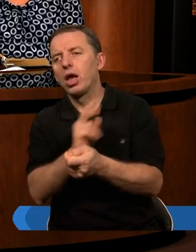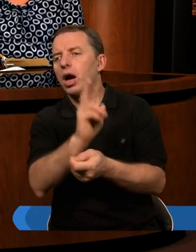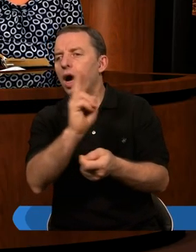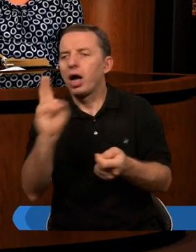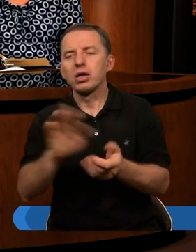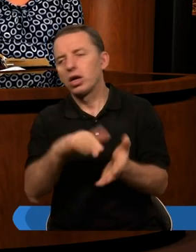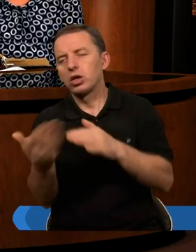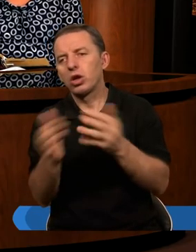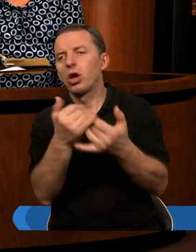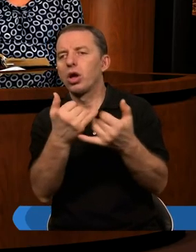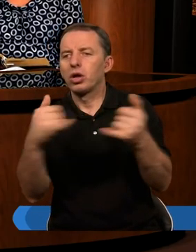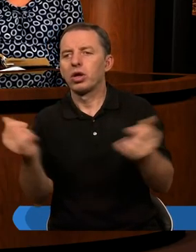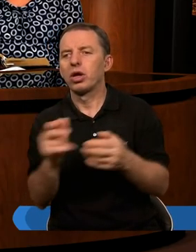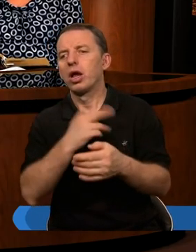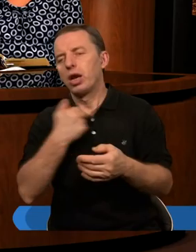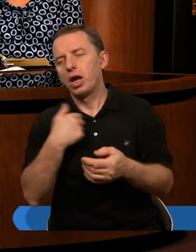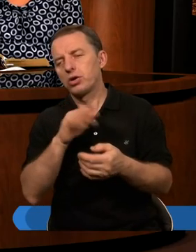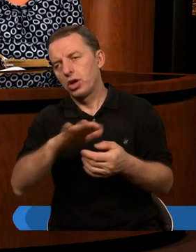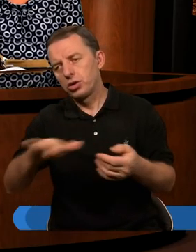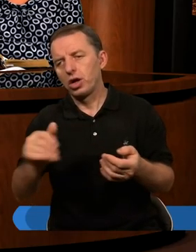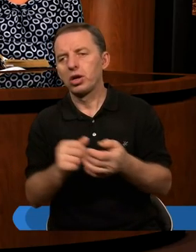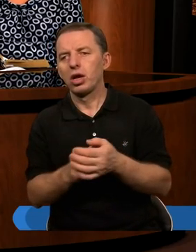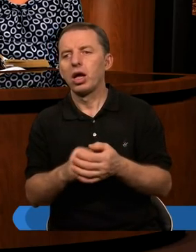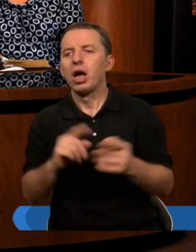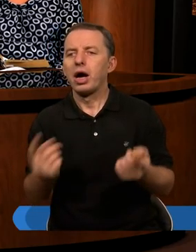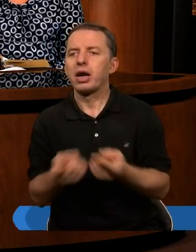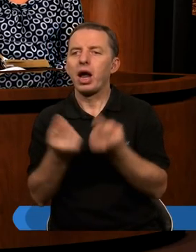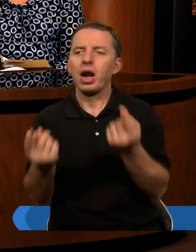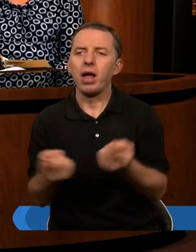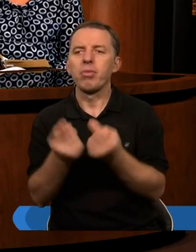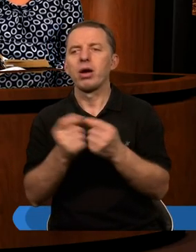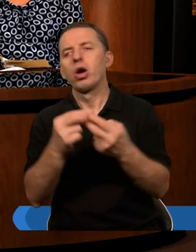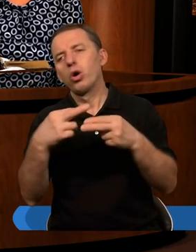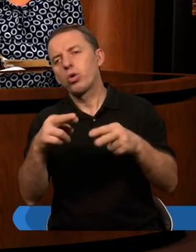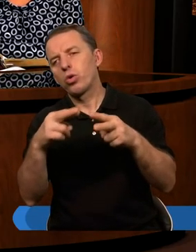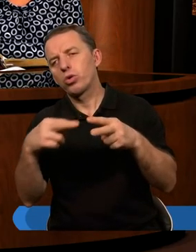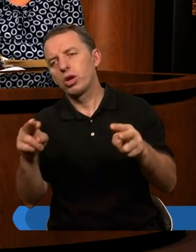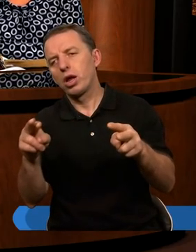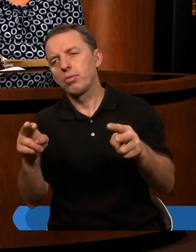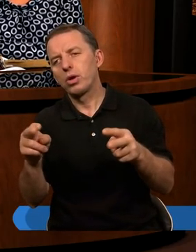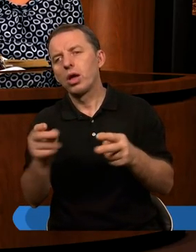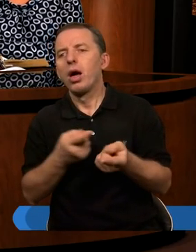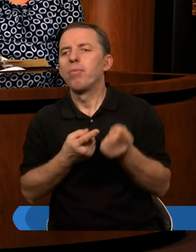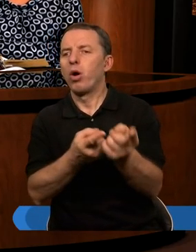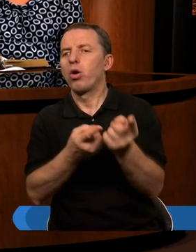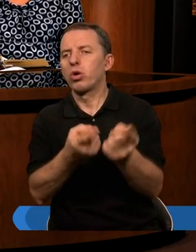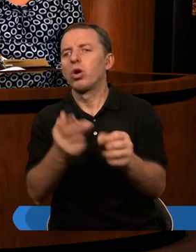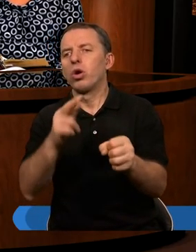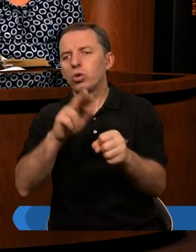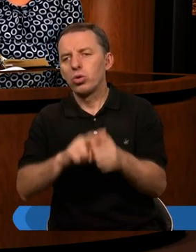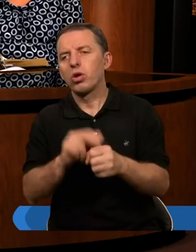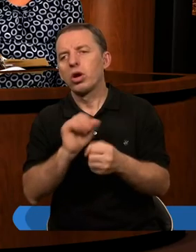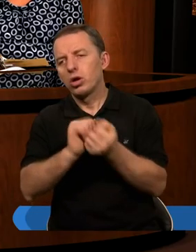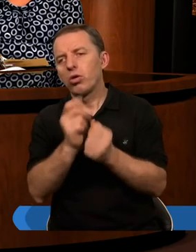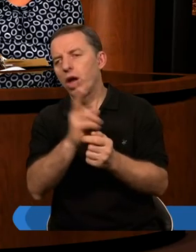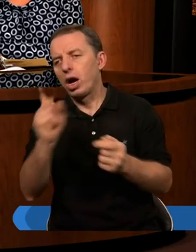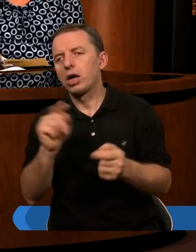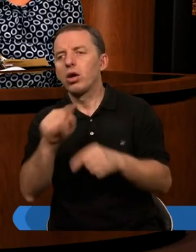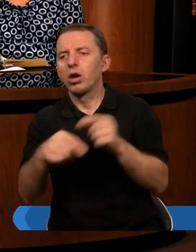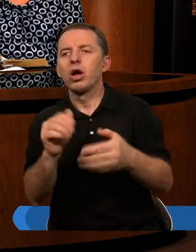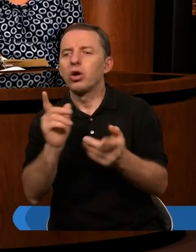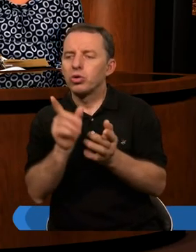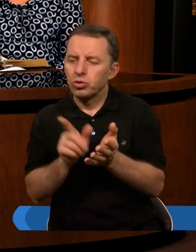każdej niemalże strony i my i nasze dzieci reklamami, różnymi pokusami, które są na każdym kroku. I